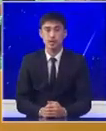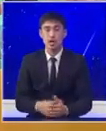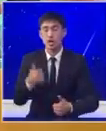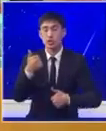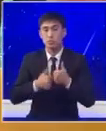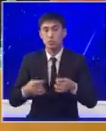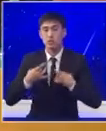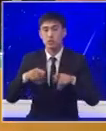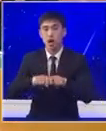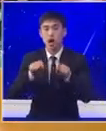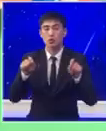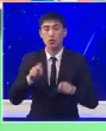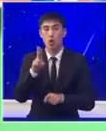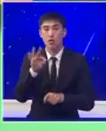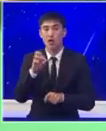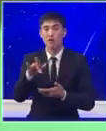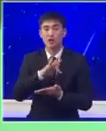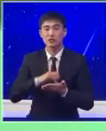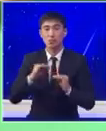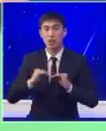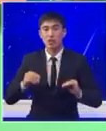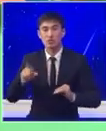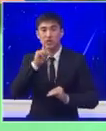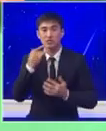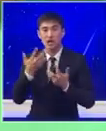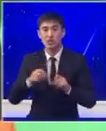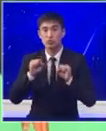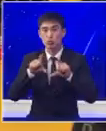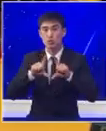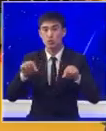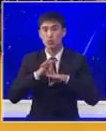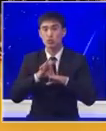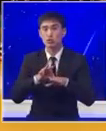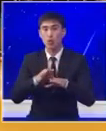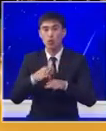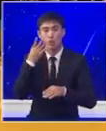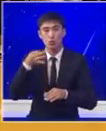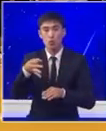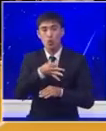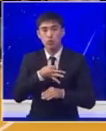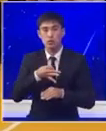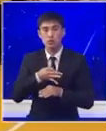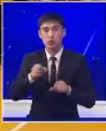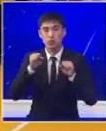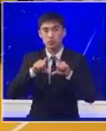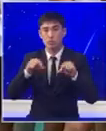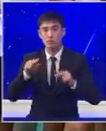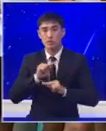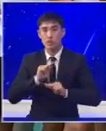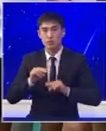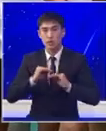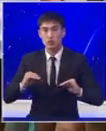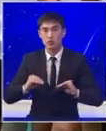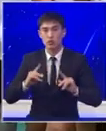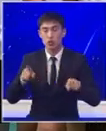Чемпионаттың салтанатты ашылу рәсімі Қонаев қаласындағы балалар мен жас өспірімдер спорт мектебінде өтті. Оған Алматы облысындағы аудандық спорт мектебінің